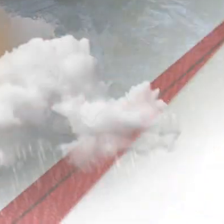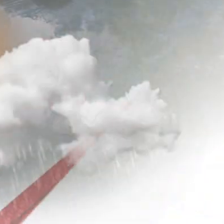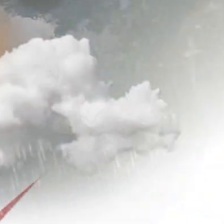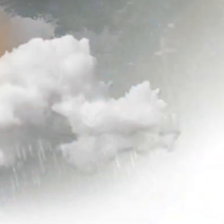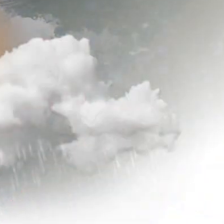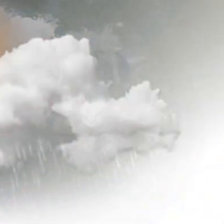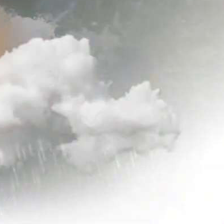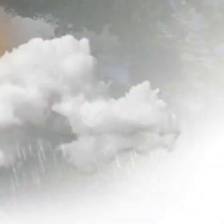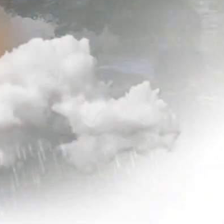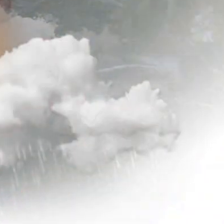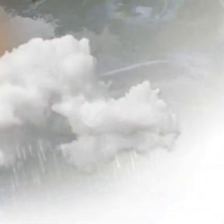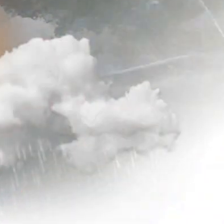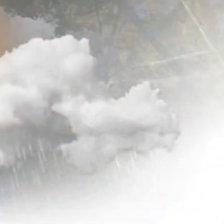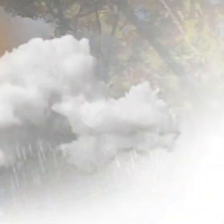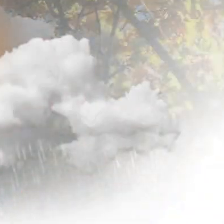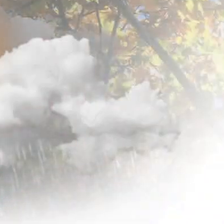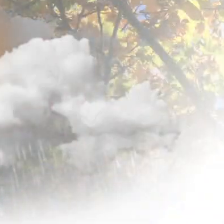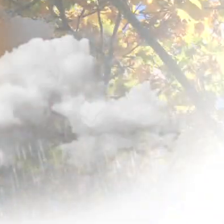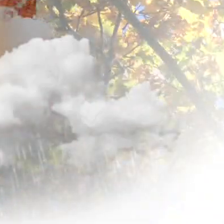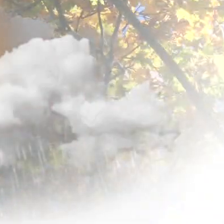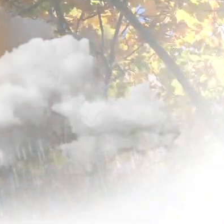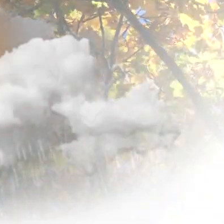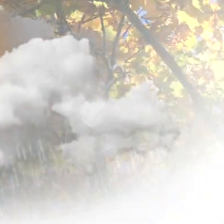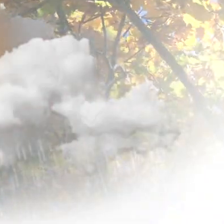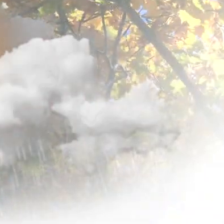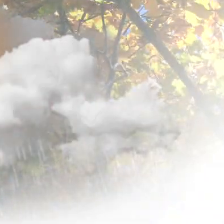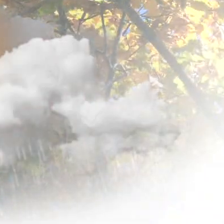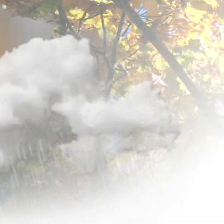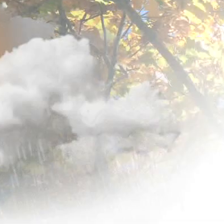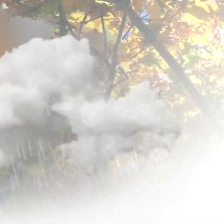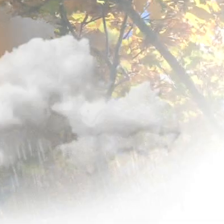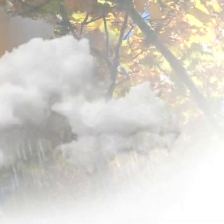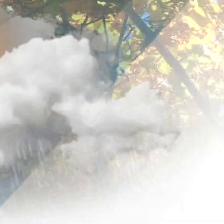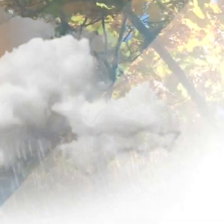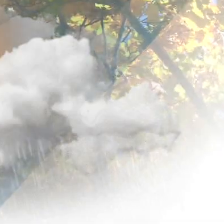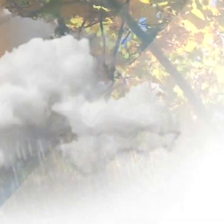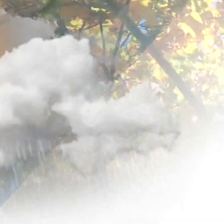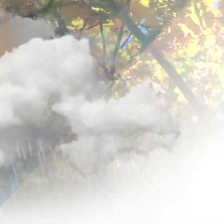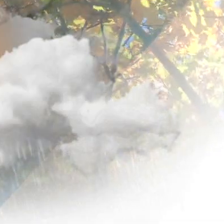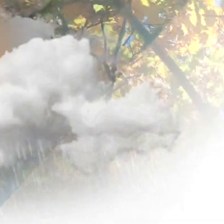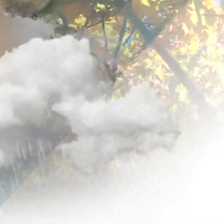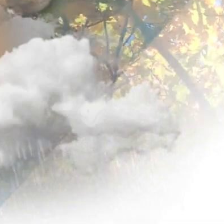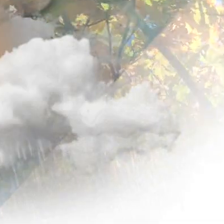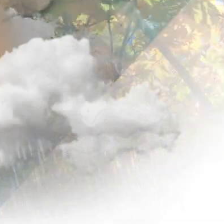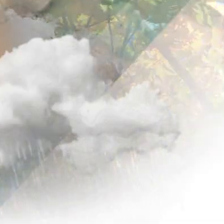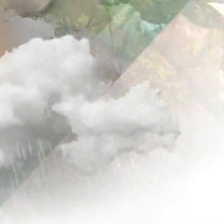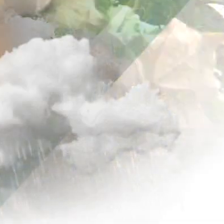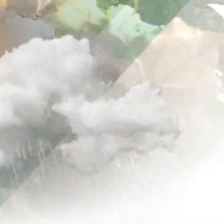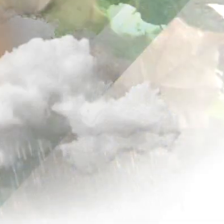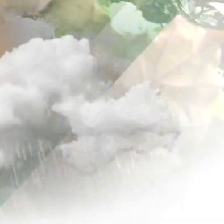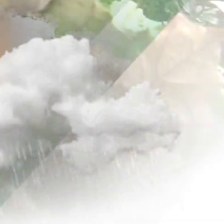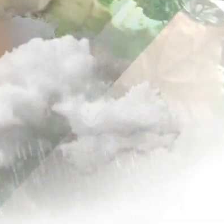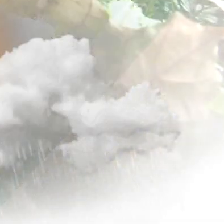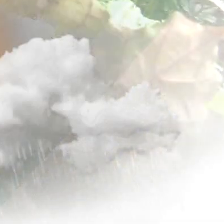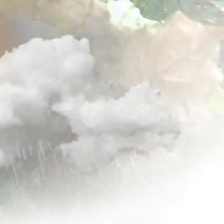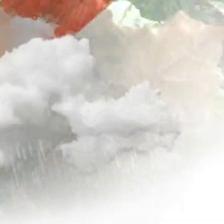днём і да плюс 20 вечарам. Пахмурно, невеликий дождь. Ветер полношно-усходный 1-4 метра на